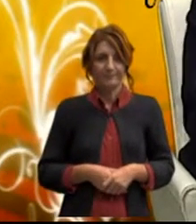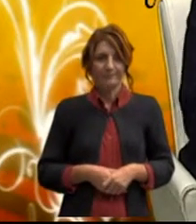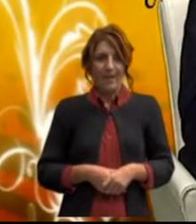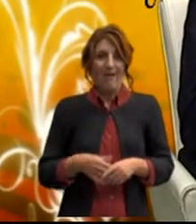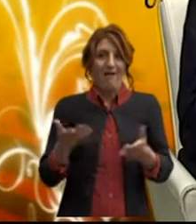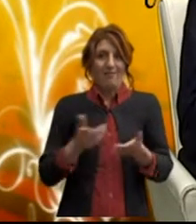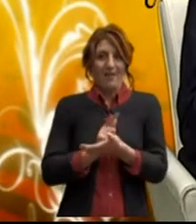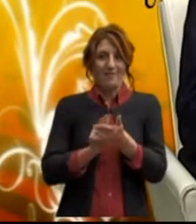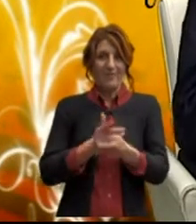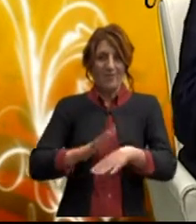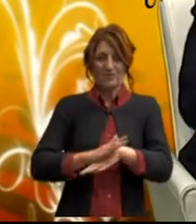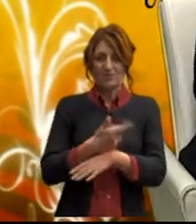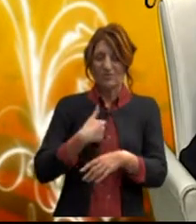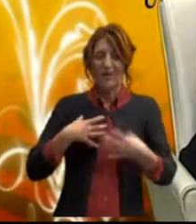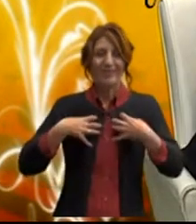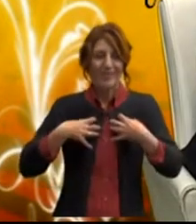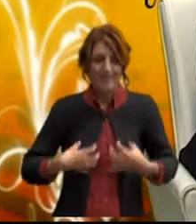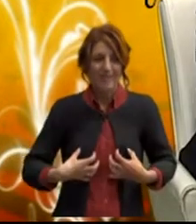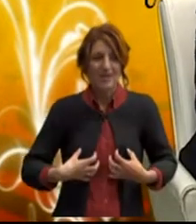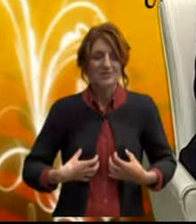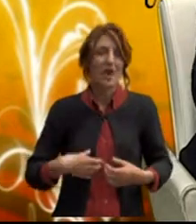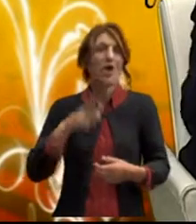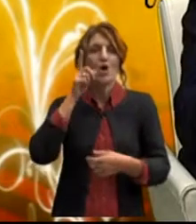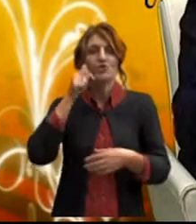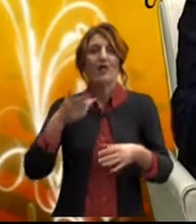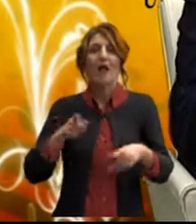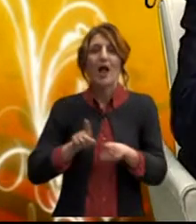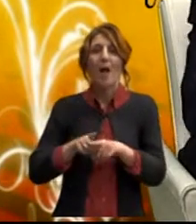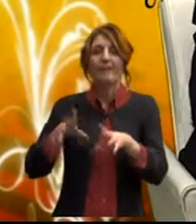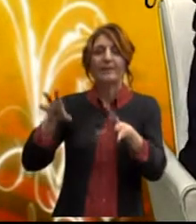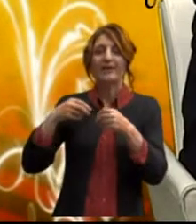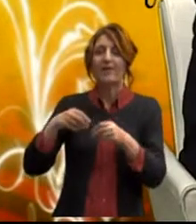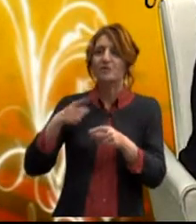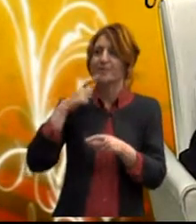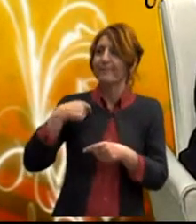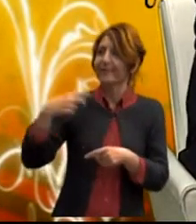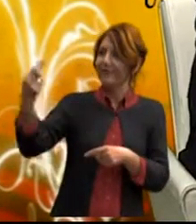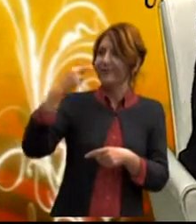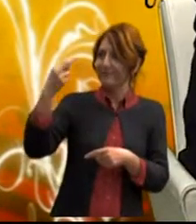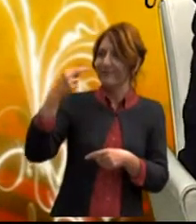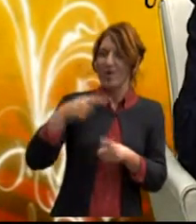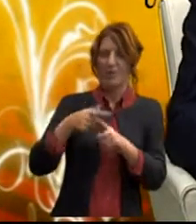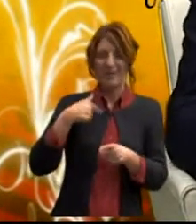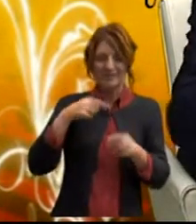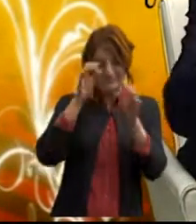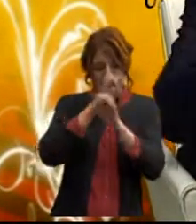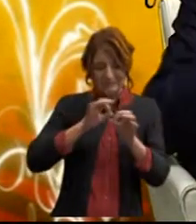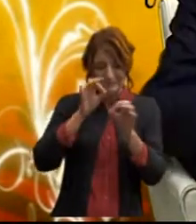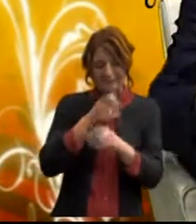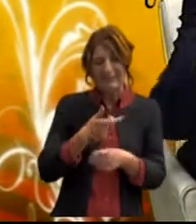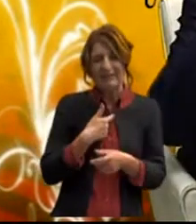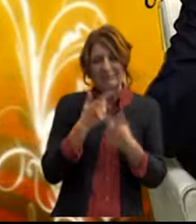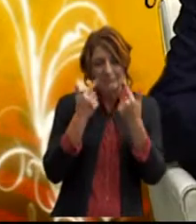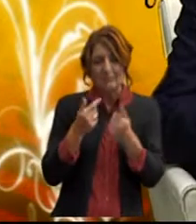depresivnim raspoloženjem ljudi privlače pozornost, ako sam tužan, depresivan, drugi će